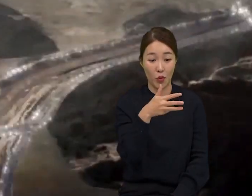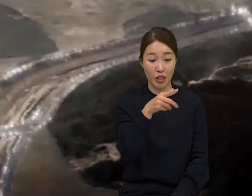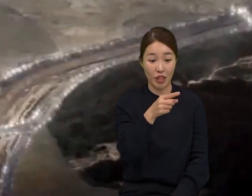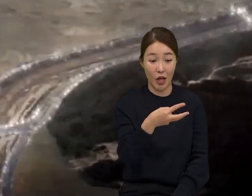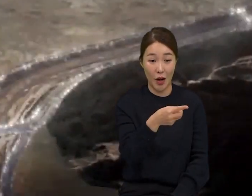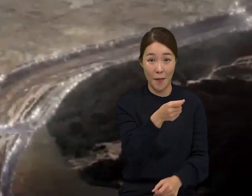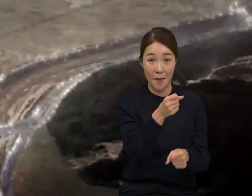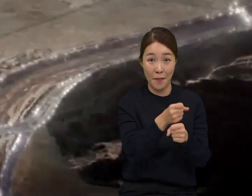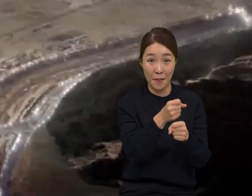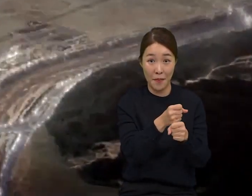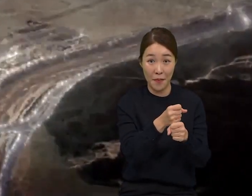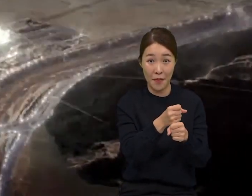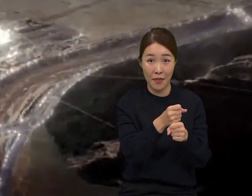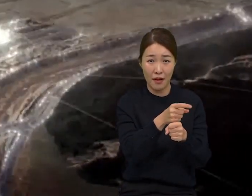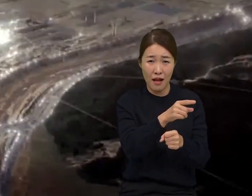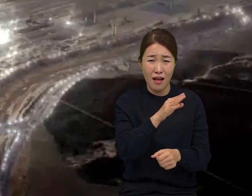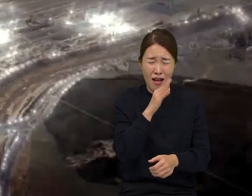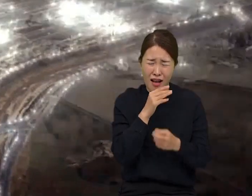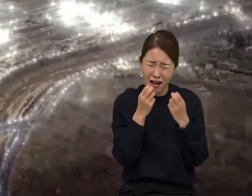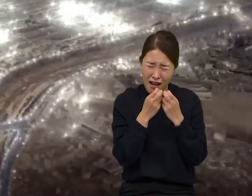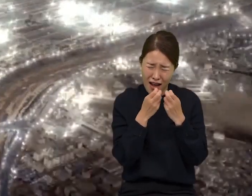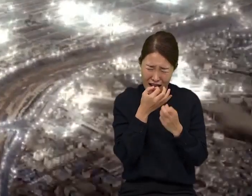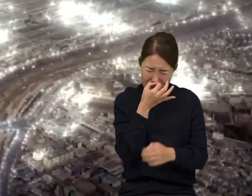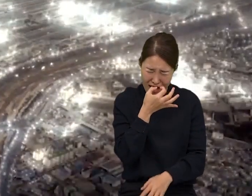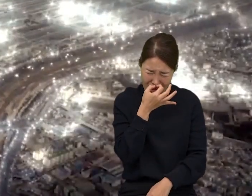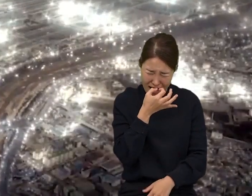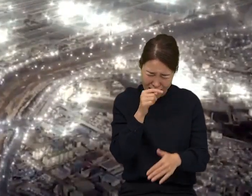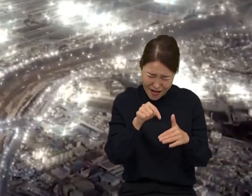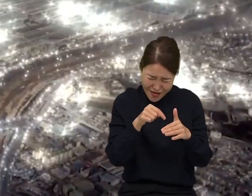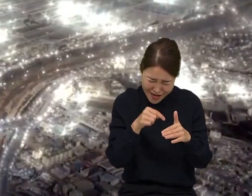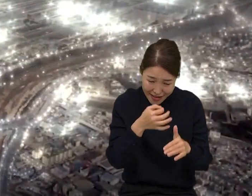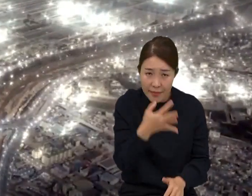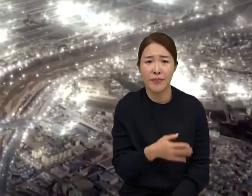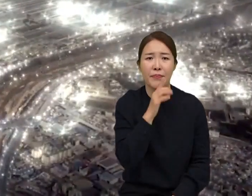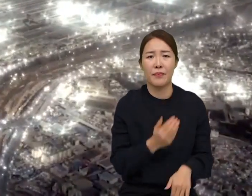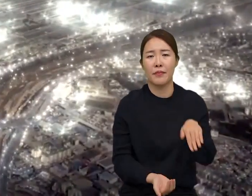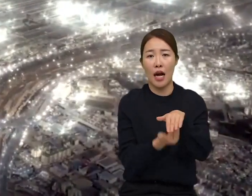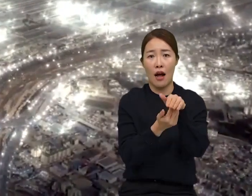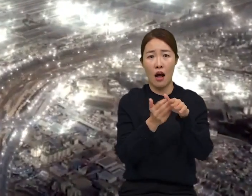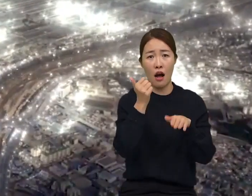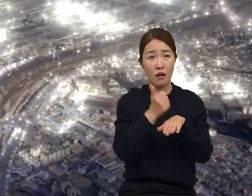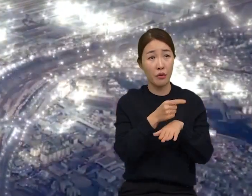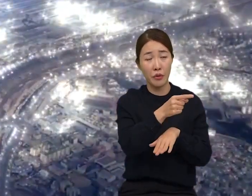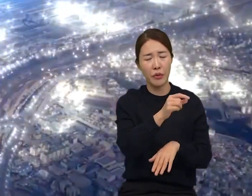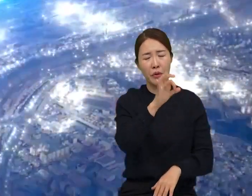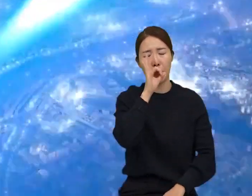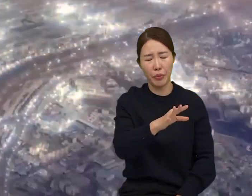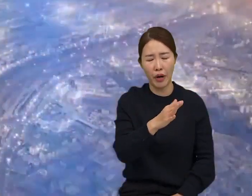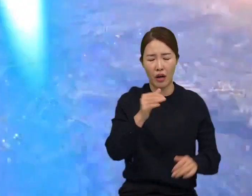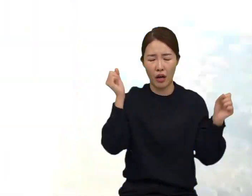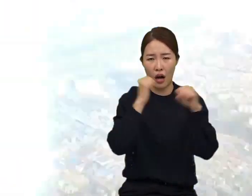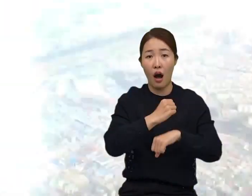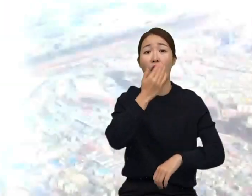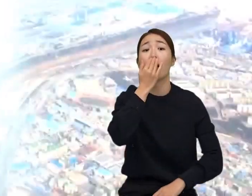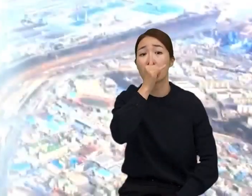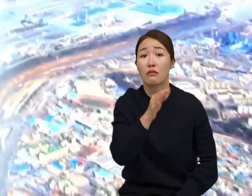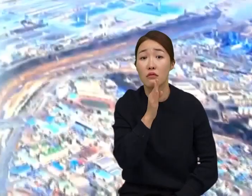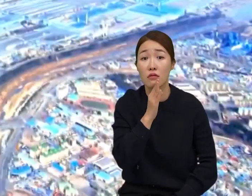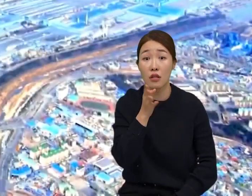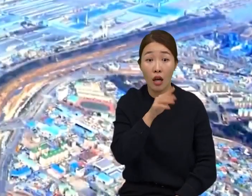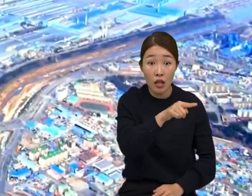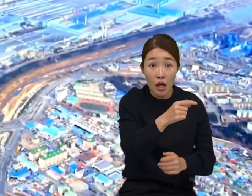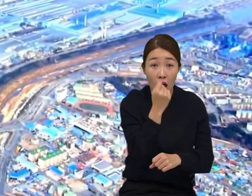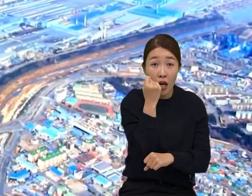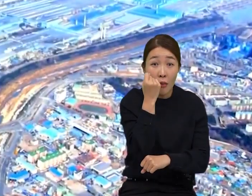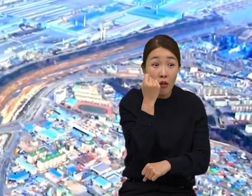포철 탄생은 난산 중의 난산이었다. 자칫 태어나지 못할 수도 있었던 포철이 세상에 빛을 본